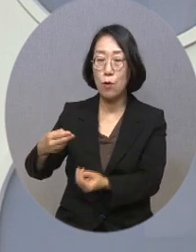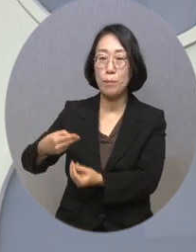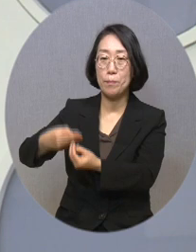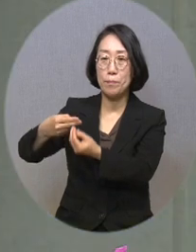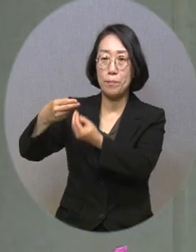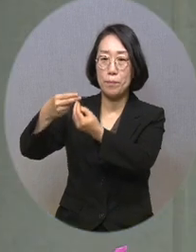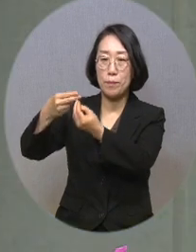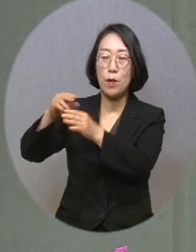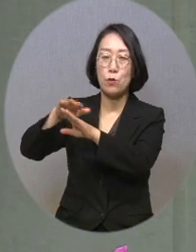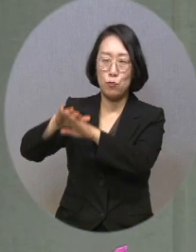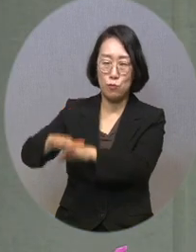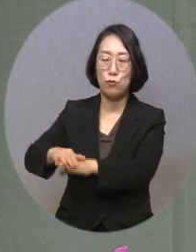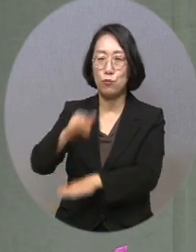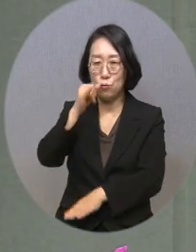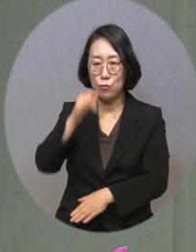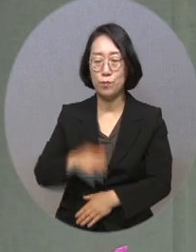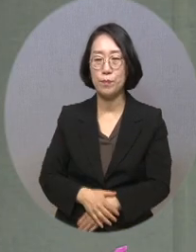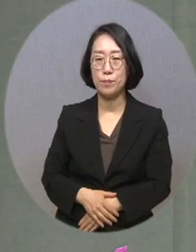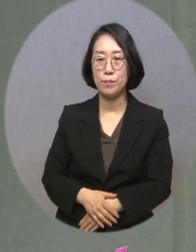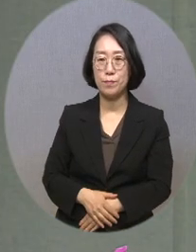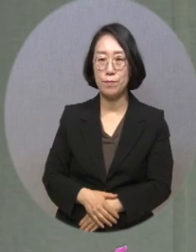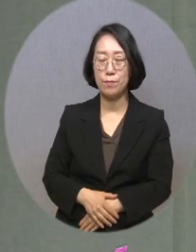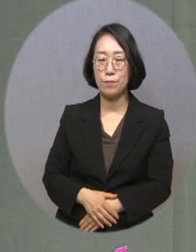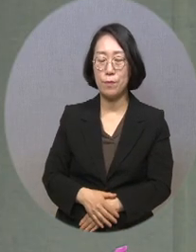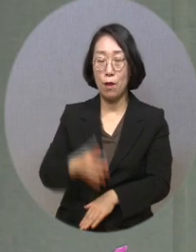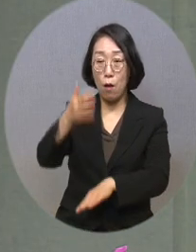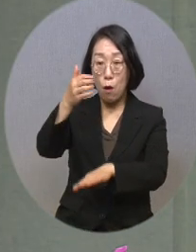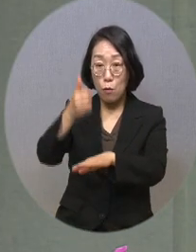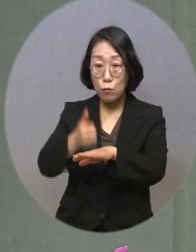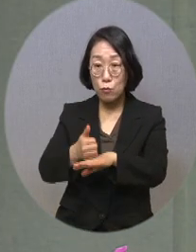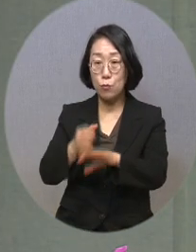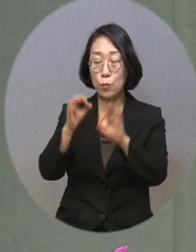이렇게 하고 있습니다. 아, 그럼 결국은 대개 이제